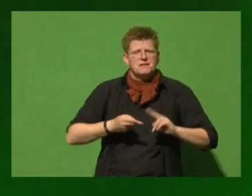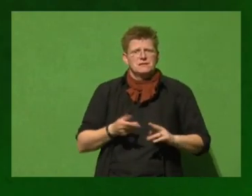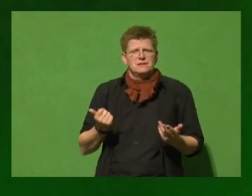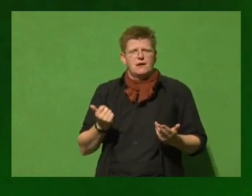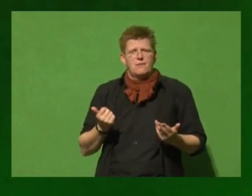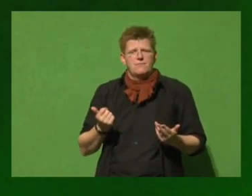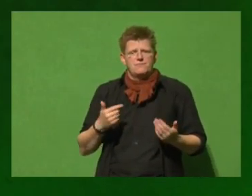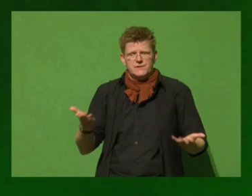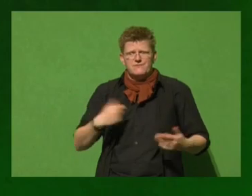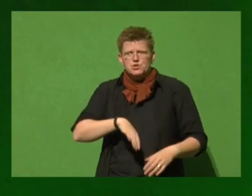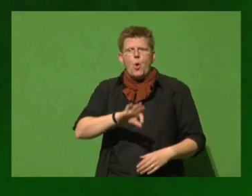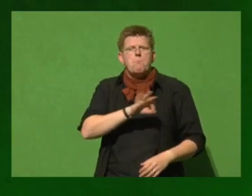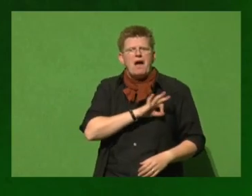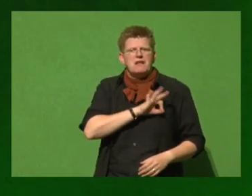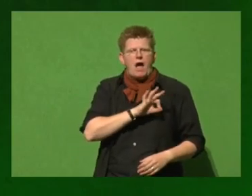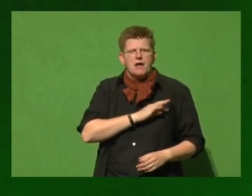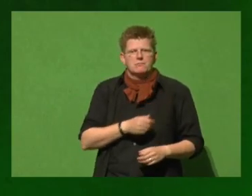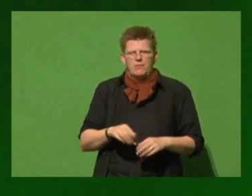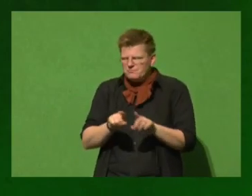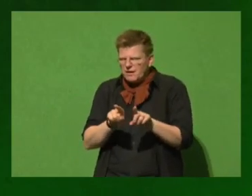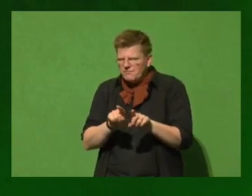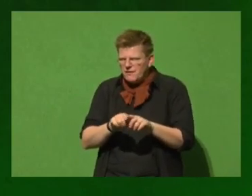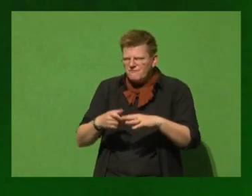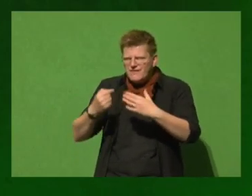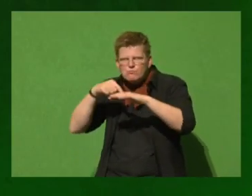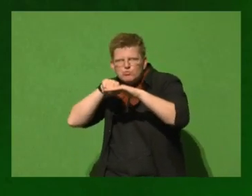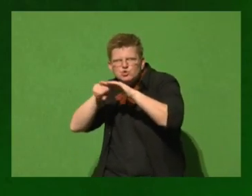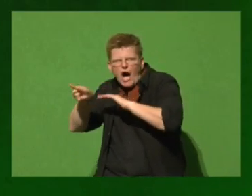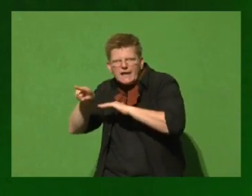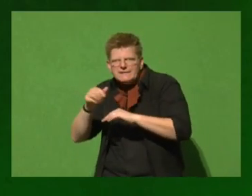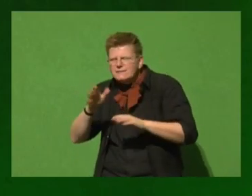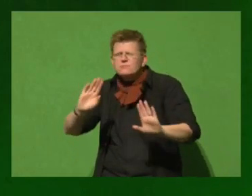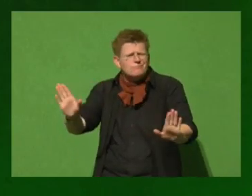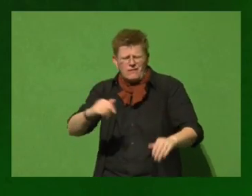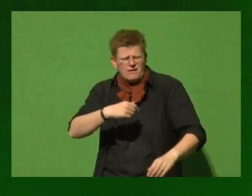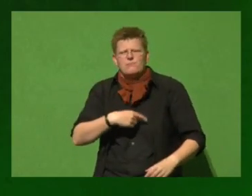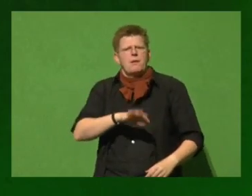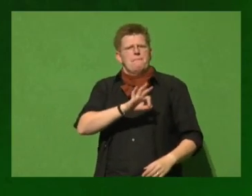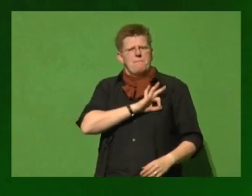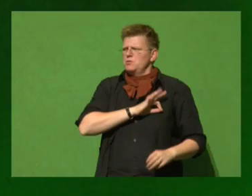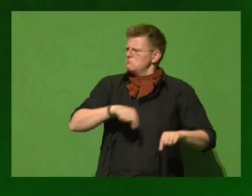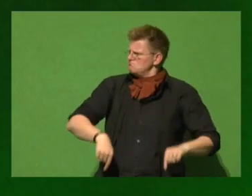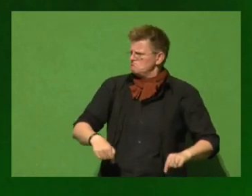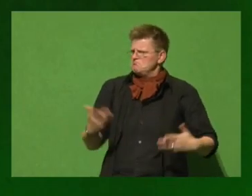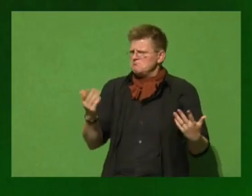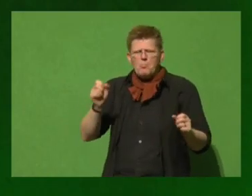der Partei, das klingt jetzt schon wieder so nach Stasi-Kommunismus, das sind wir da einfach schuldig. Und ich glaube, da brauchen wir nicht so